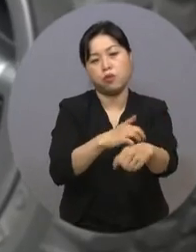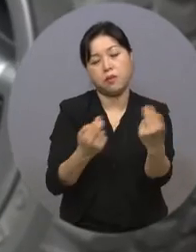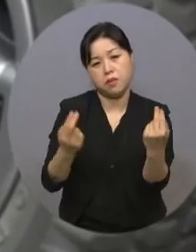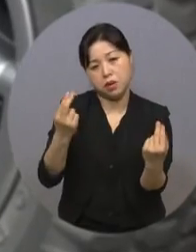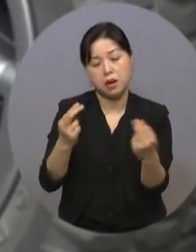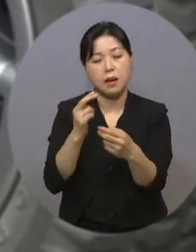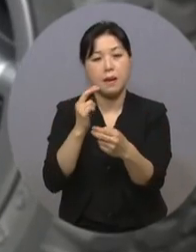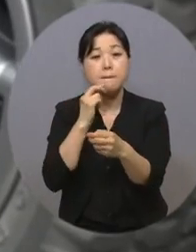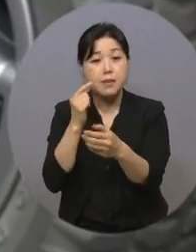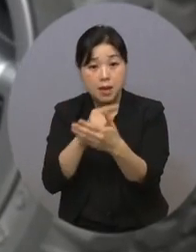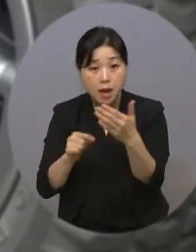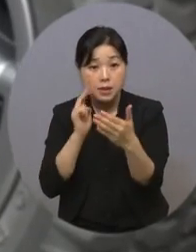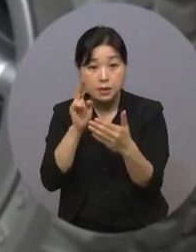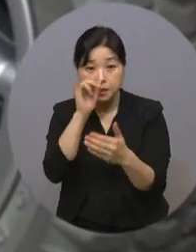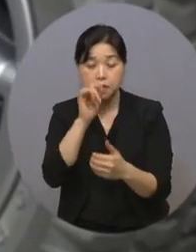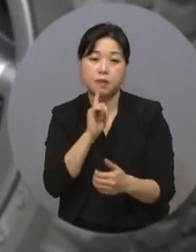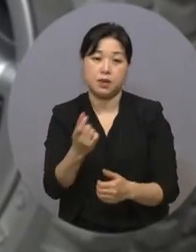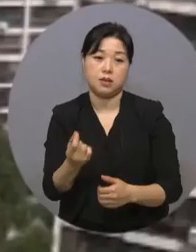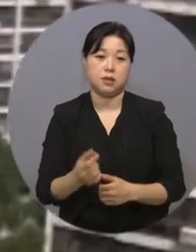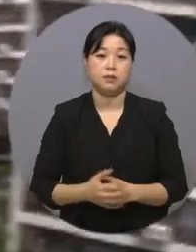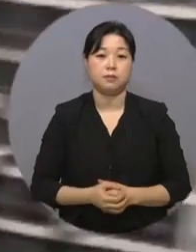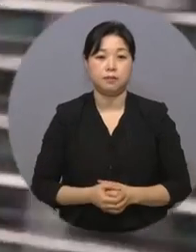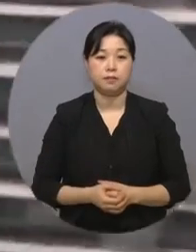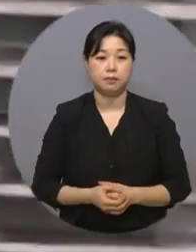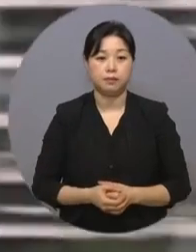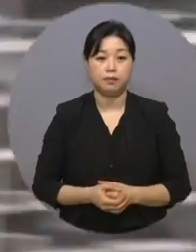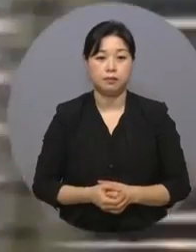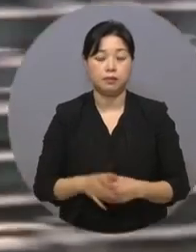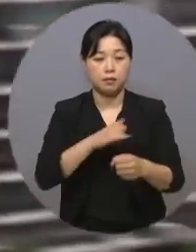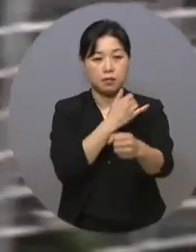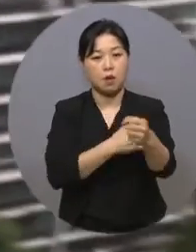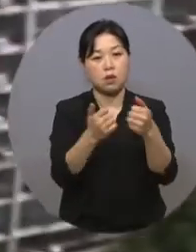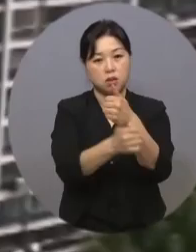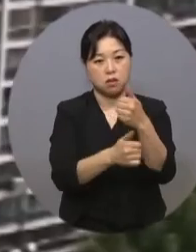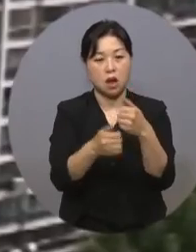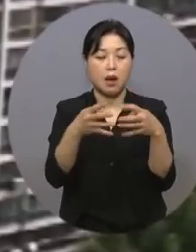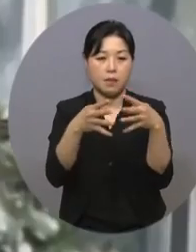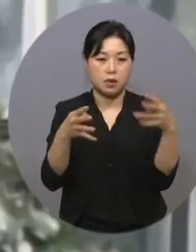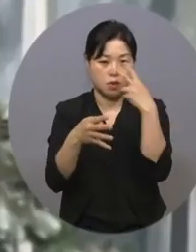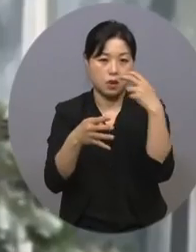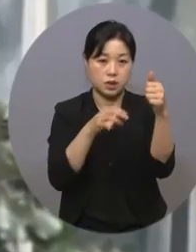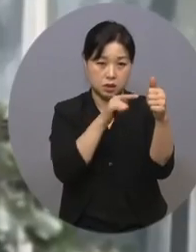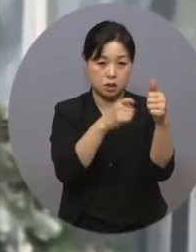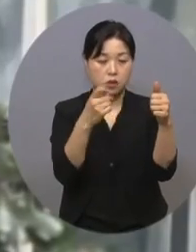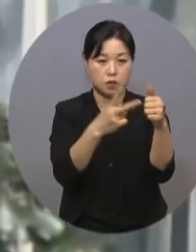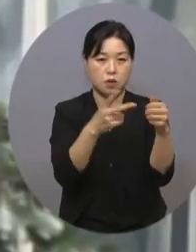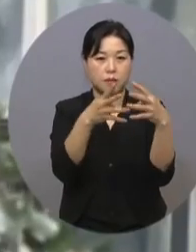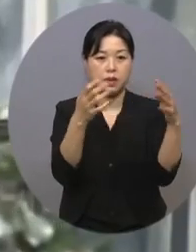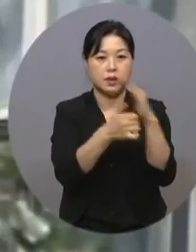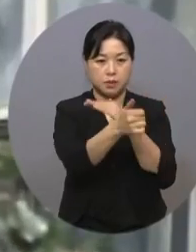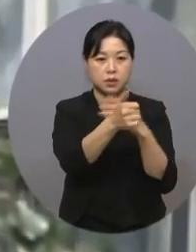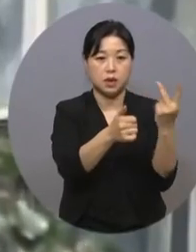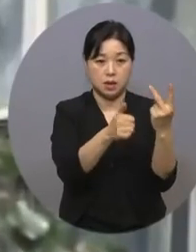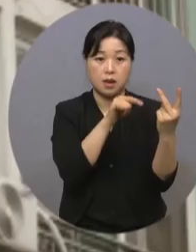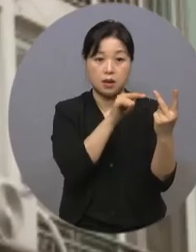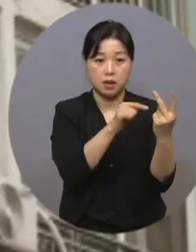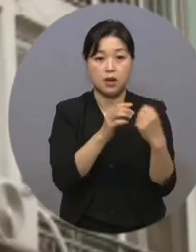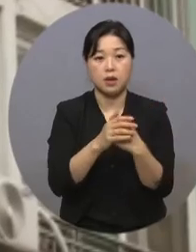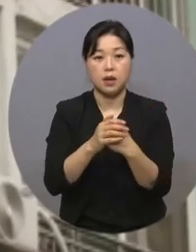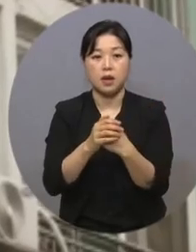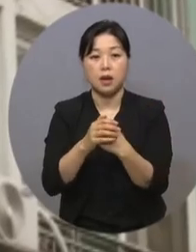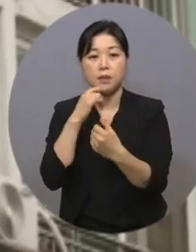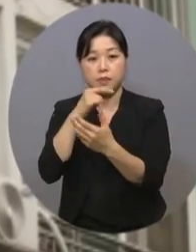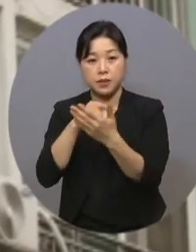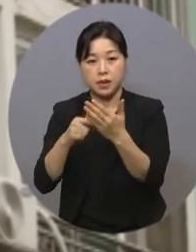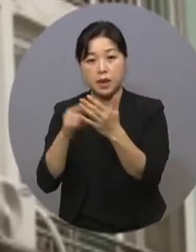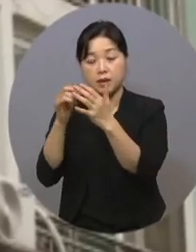다르다는 설명입니다 이에 인권이 는 아파트관리 호 장과 입주자대표 자에게 피해자 권리 회복을